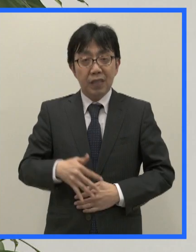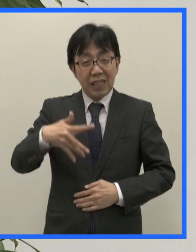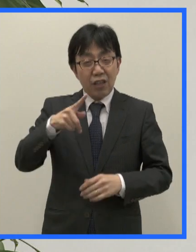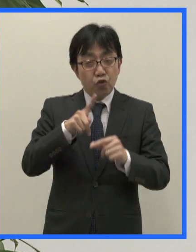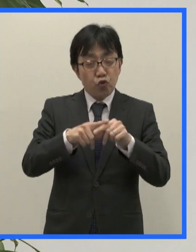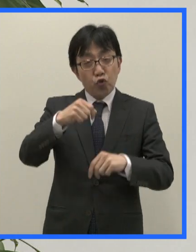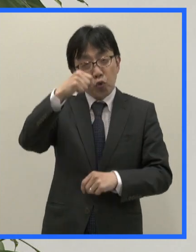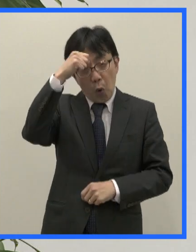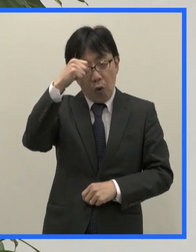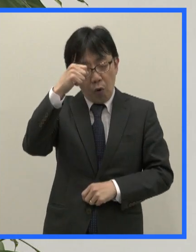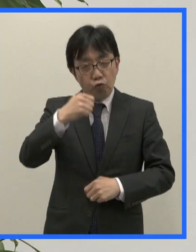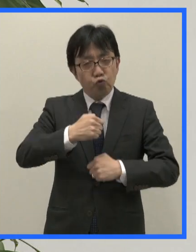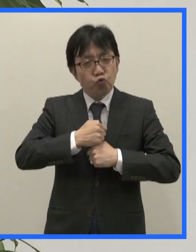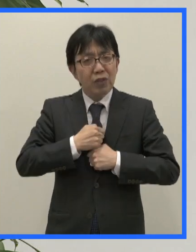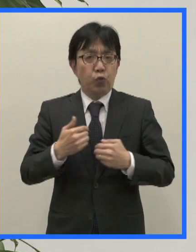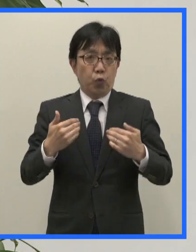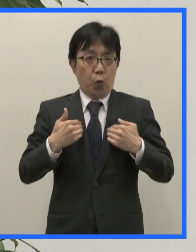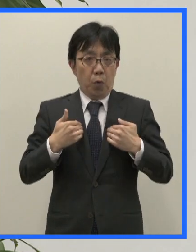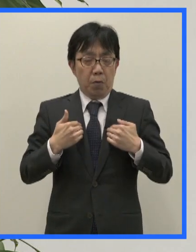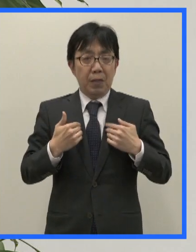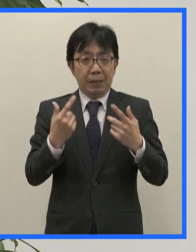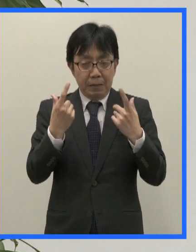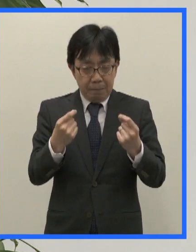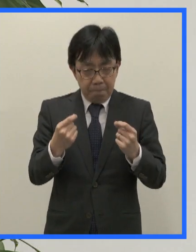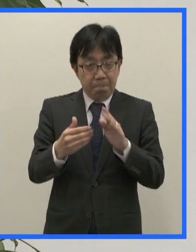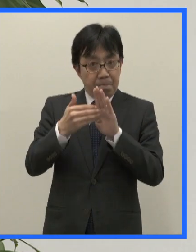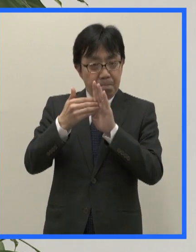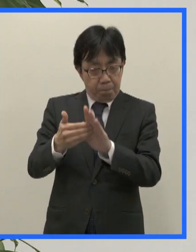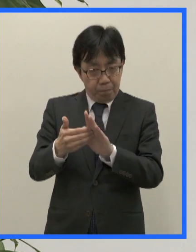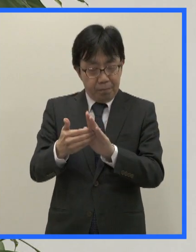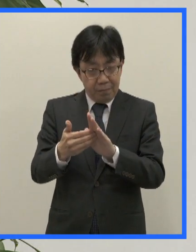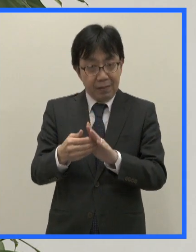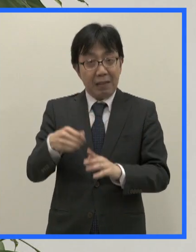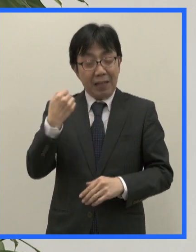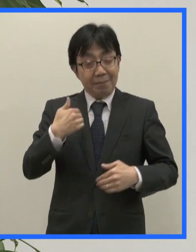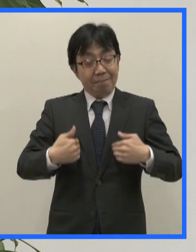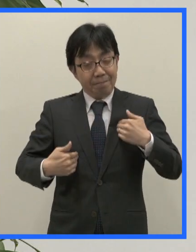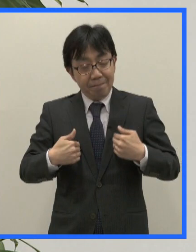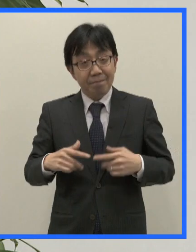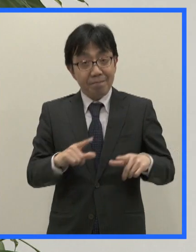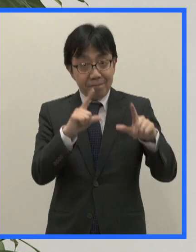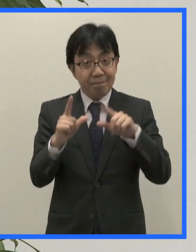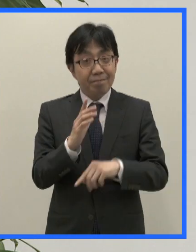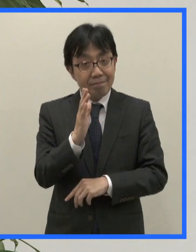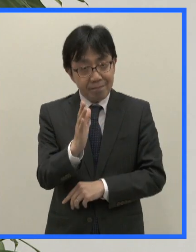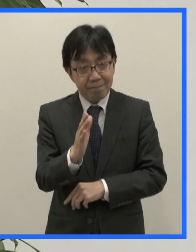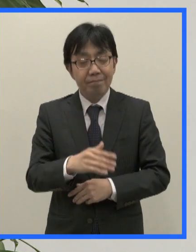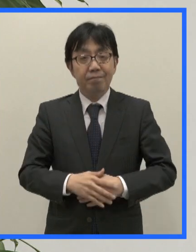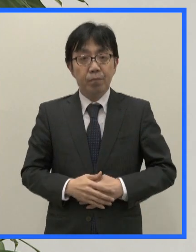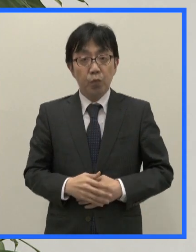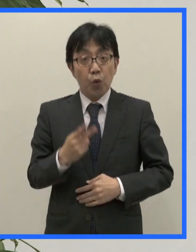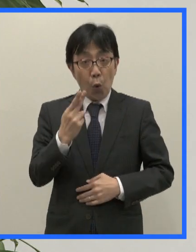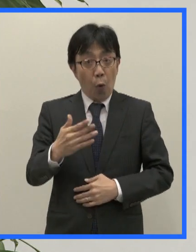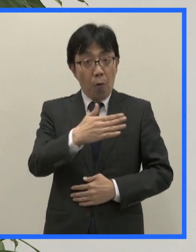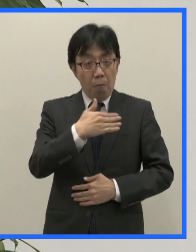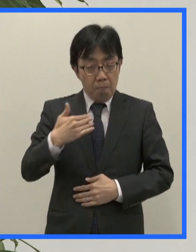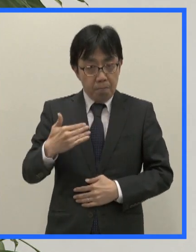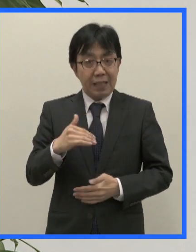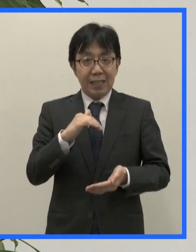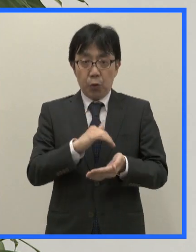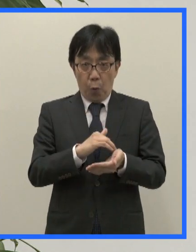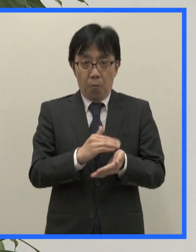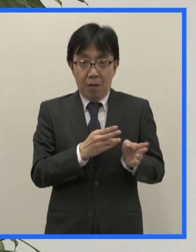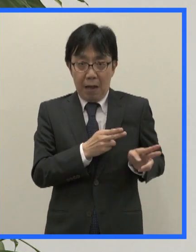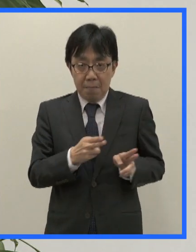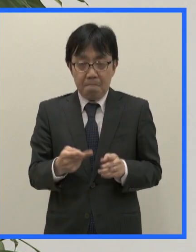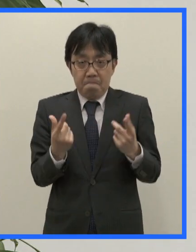熱中症に十分注意しながらしっかり対策素敵な夏を過ごしましょうとも万全の